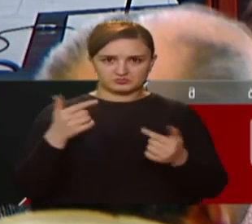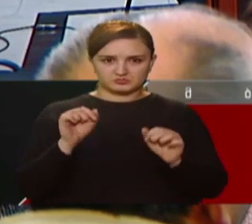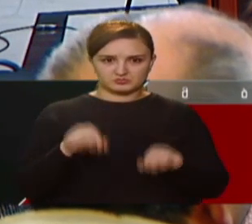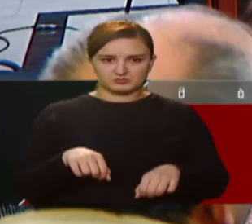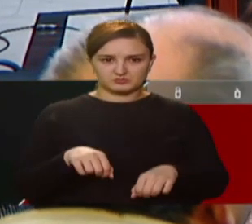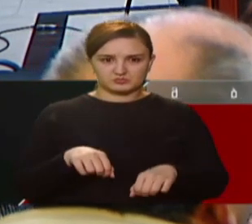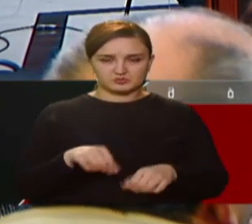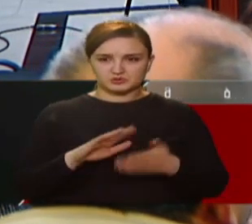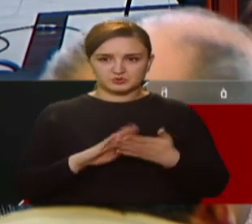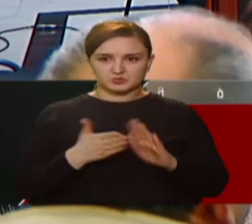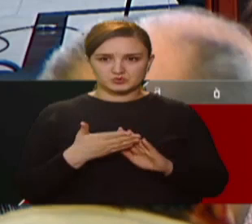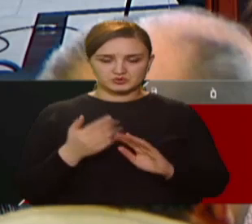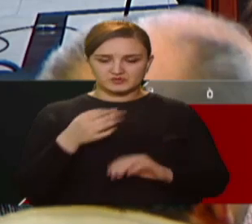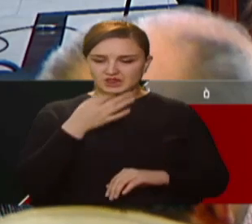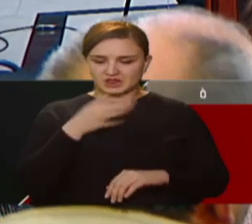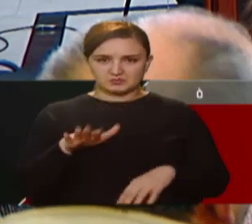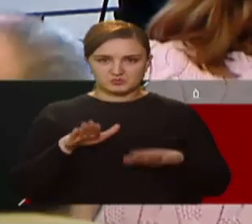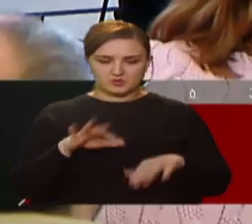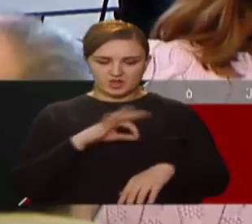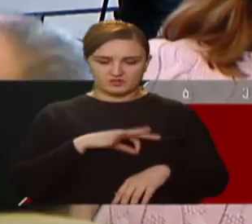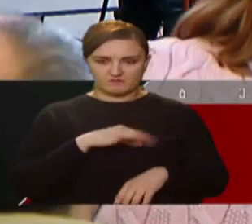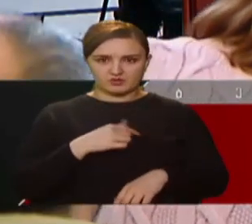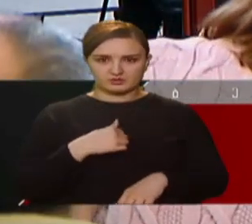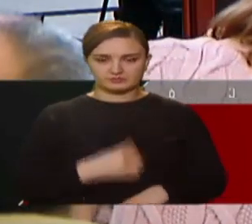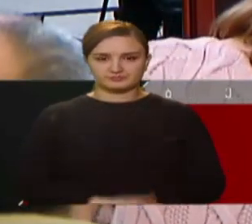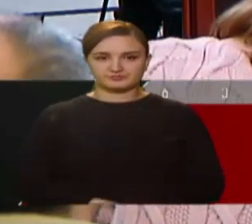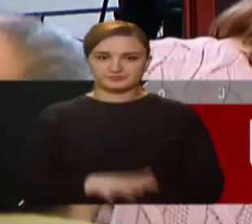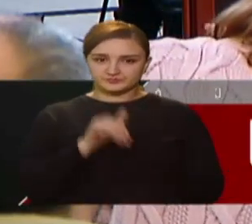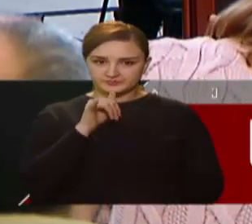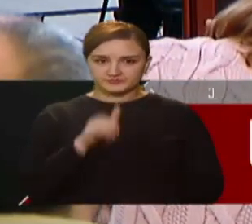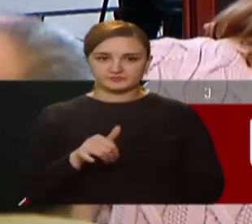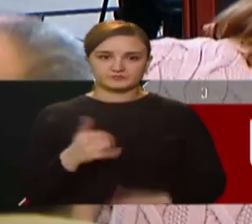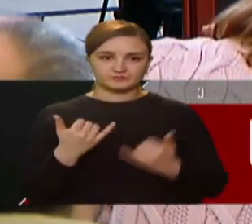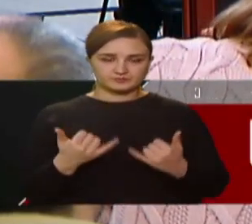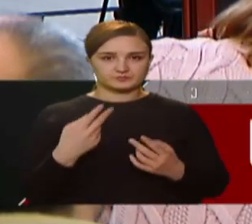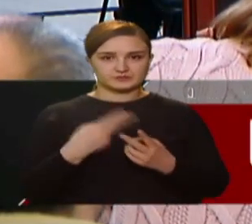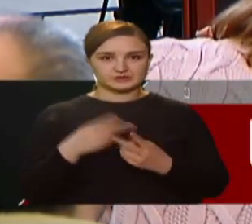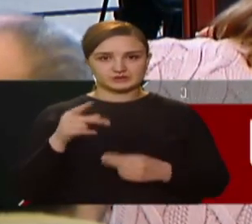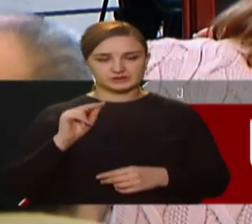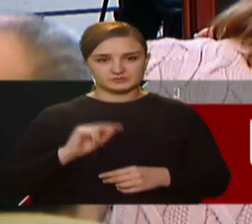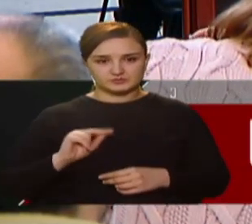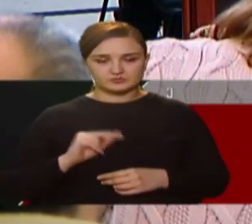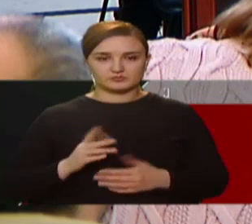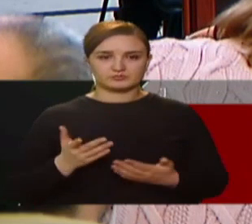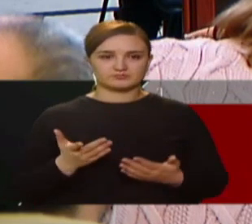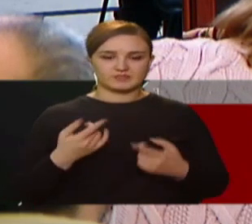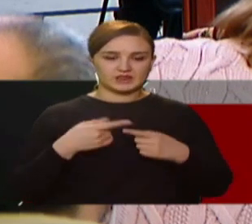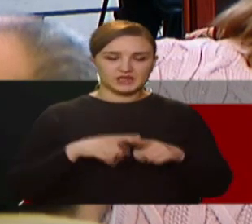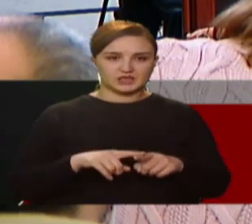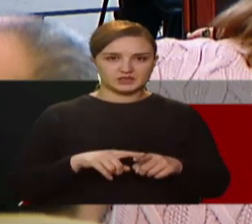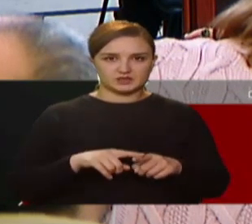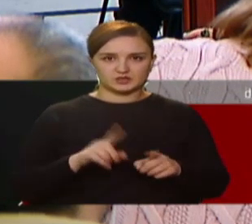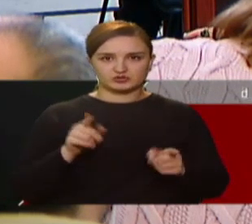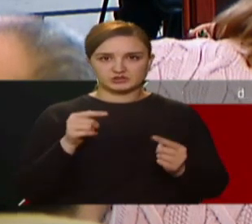nebismeri situatsiidan uertvebit advokatebi. Am etapte klinika uramachi specialur intensiv samsakhuts ara shesamars